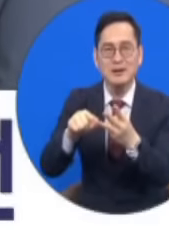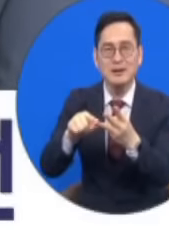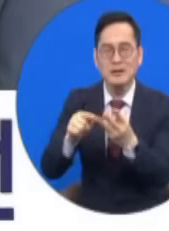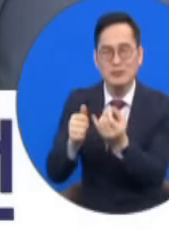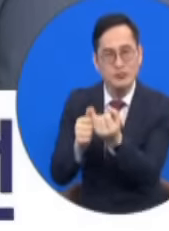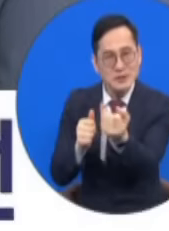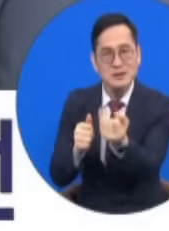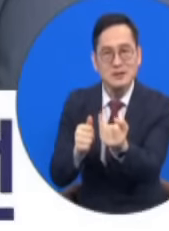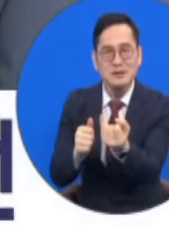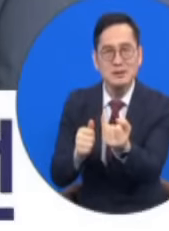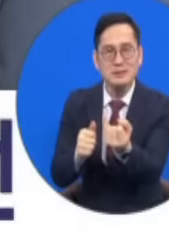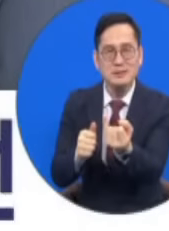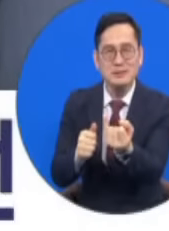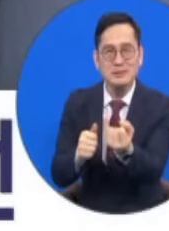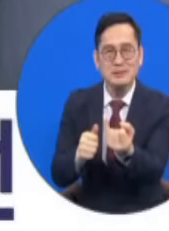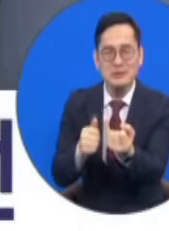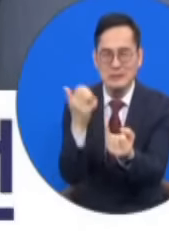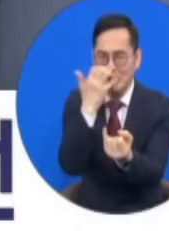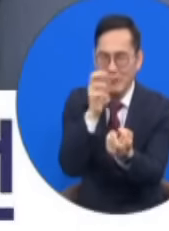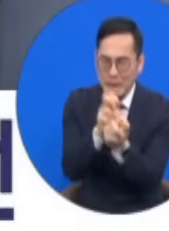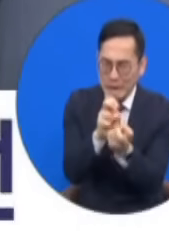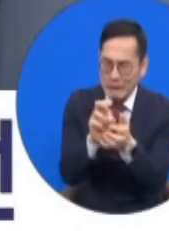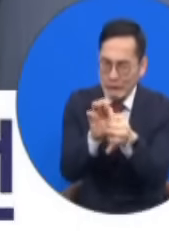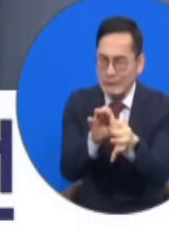부인, 이번엔 퇴계 이황 선생.